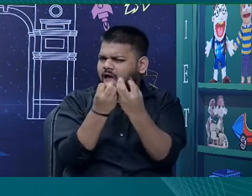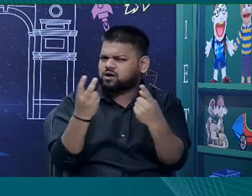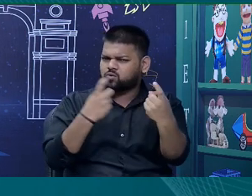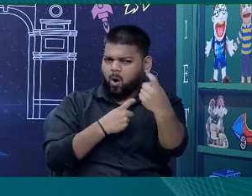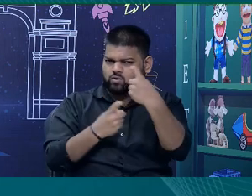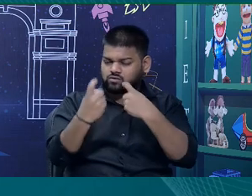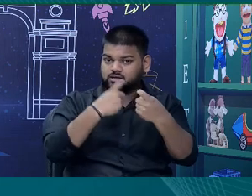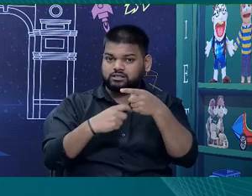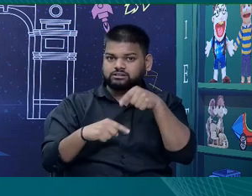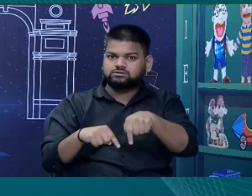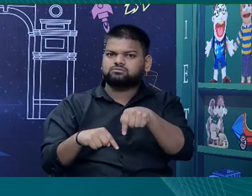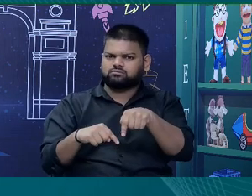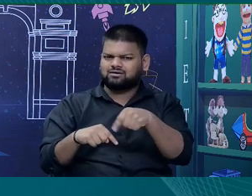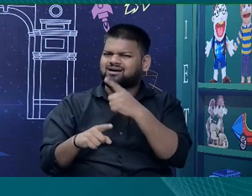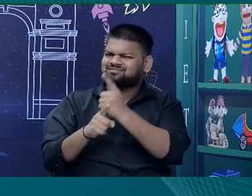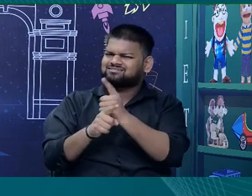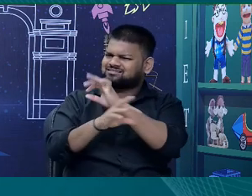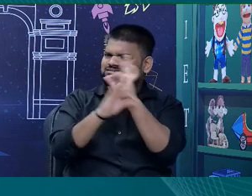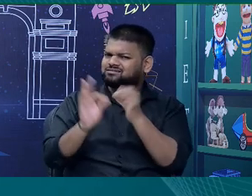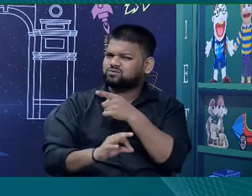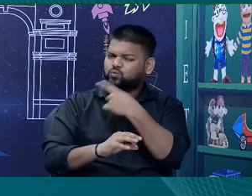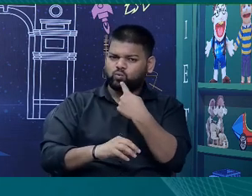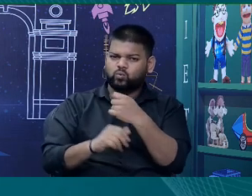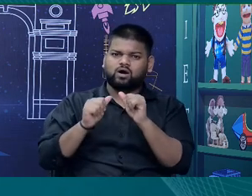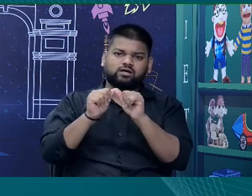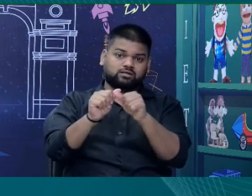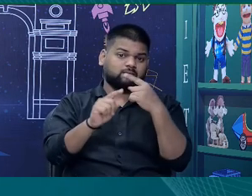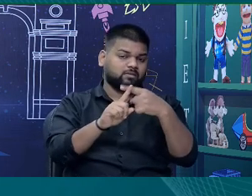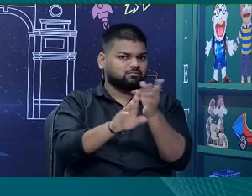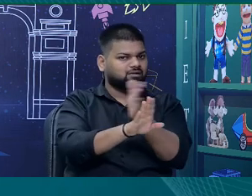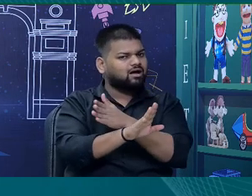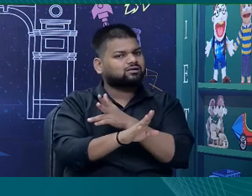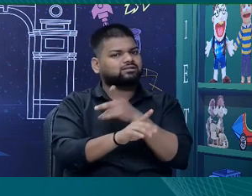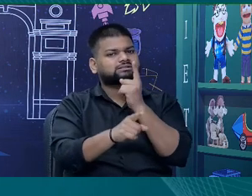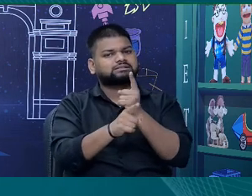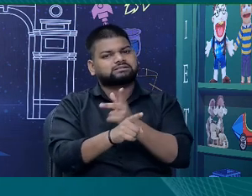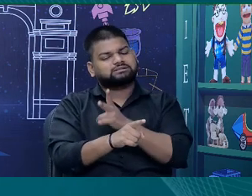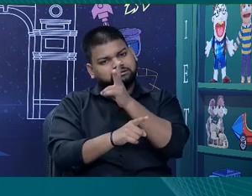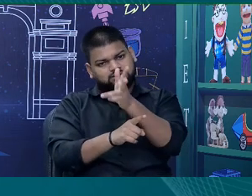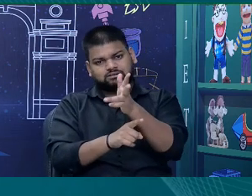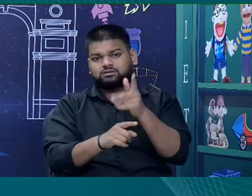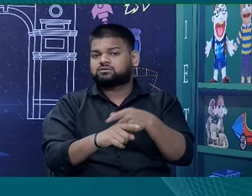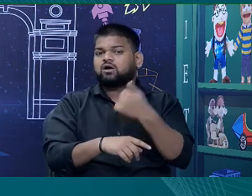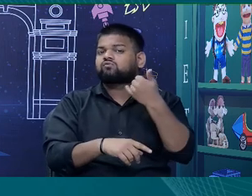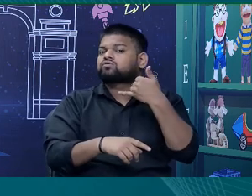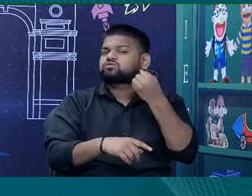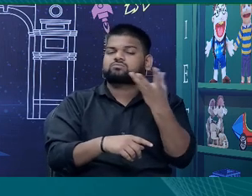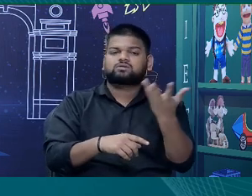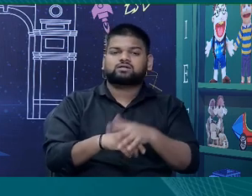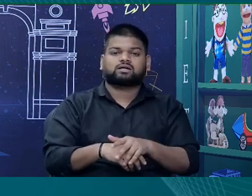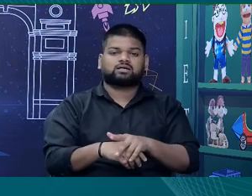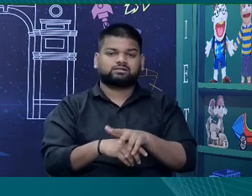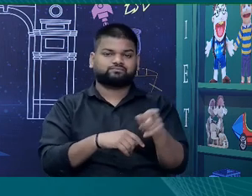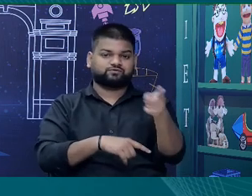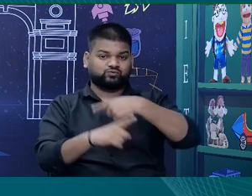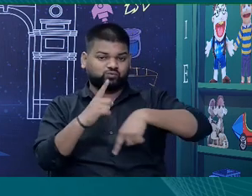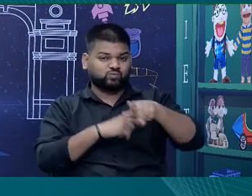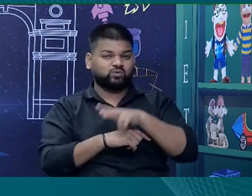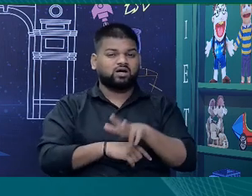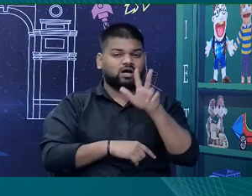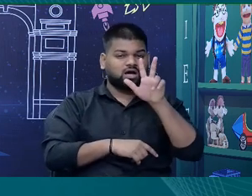हमारे एक्सपर्ट उसका जवाब देंगे और इसके अलावा टेलीफोन नंबर आपको मैंने पहले ही बताया था जो है 800 440 559